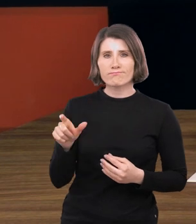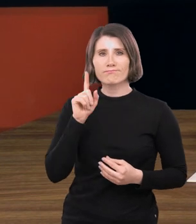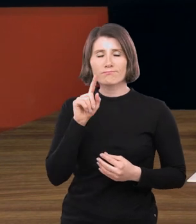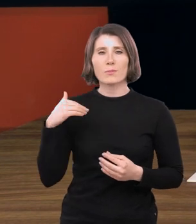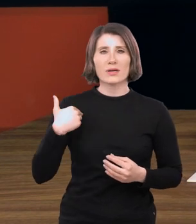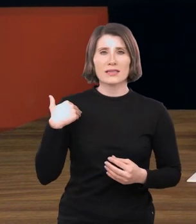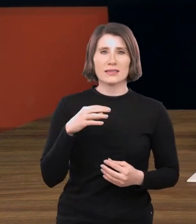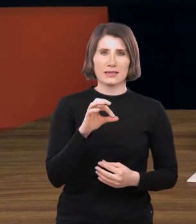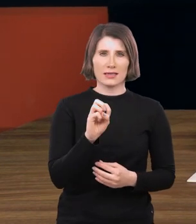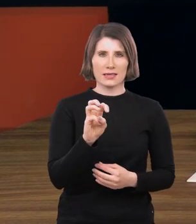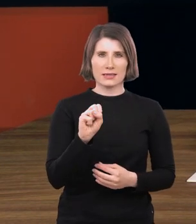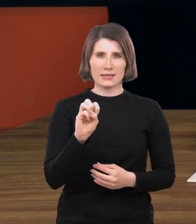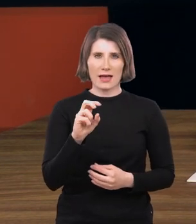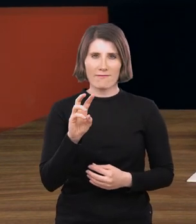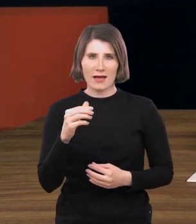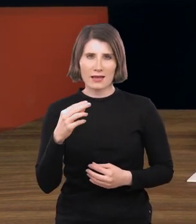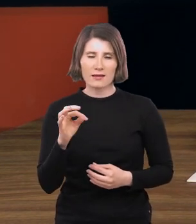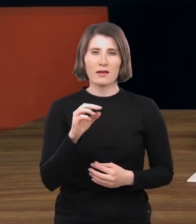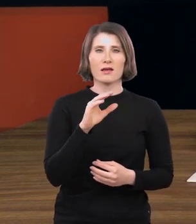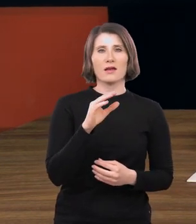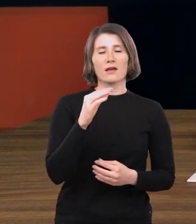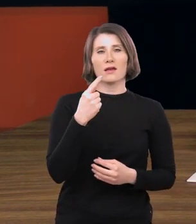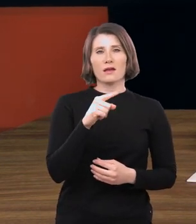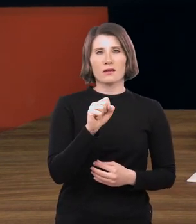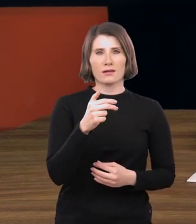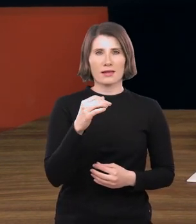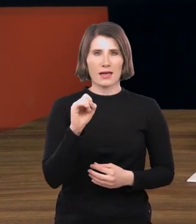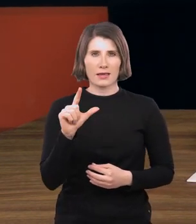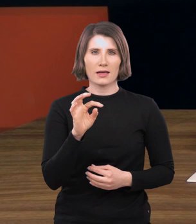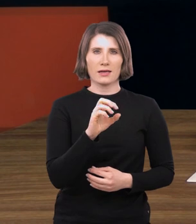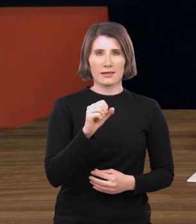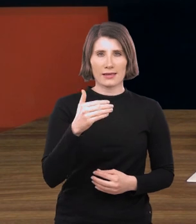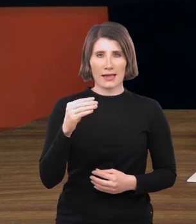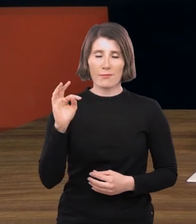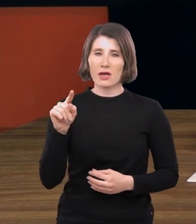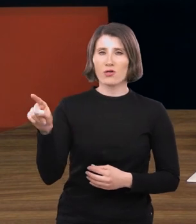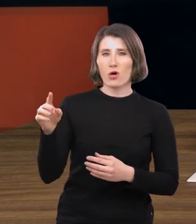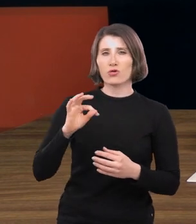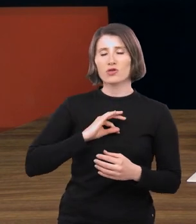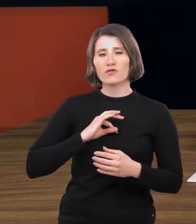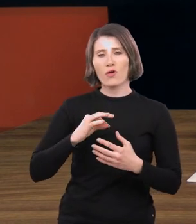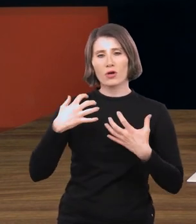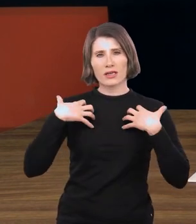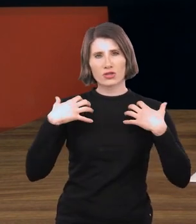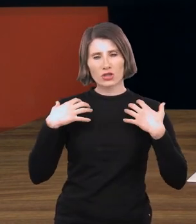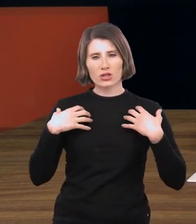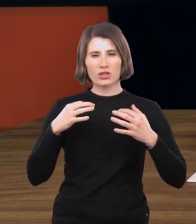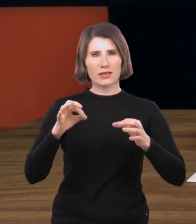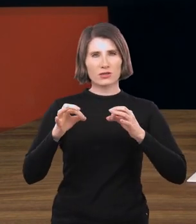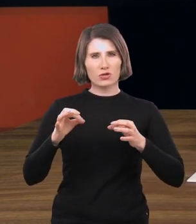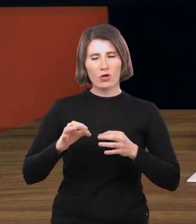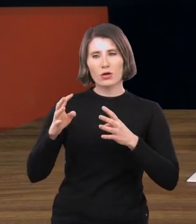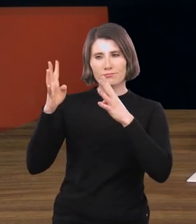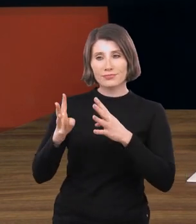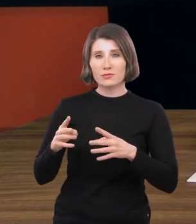wybitnego brytyjskiego sawanta Daniela Tamenta, który zaprosił Państwa w podróż po historii swojego życia,